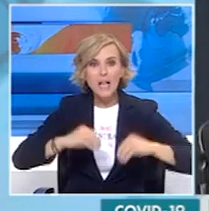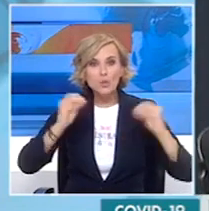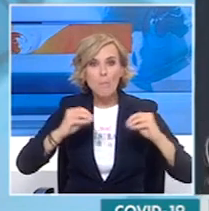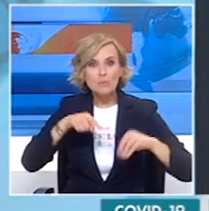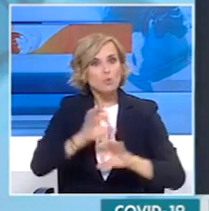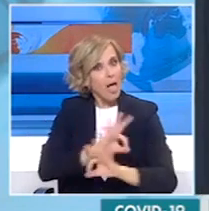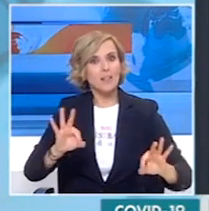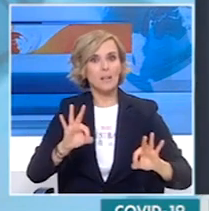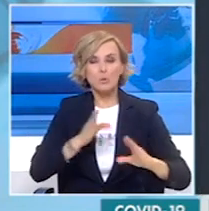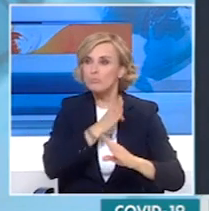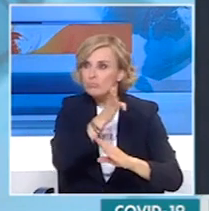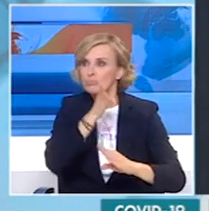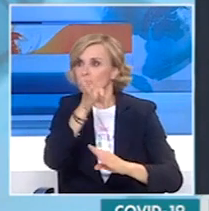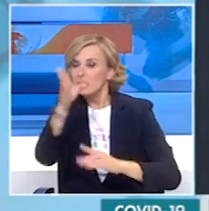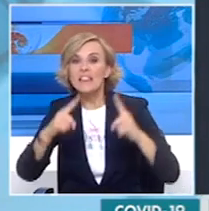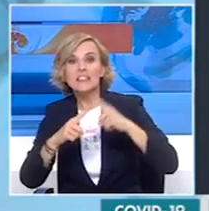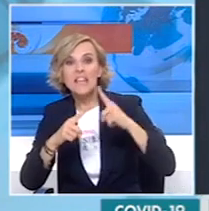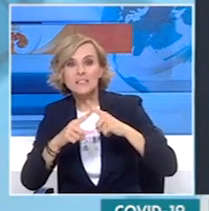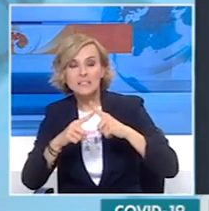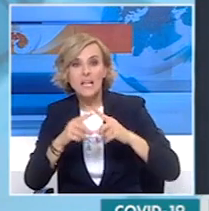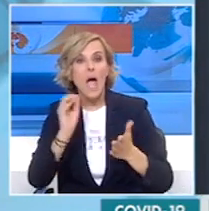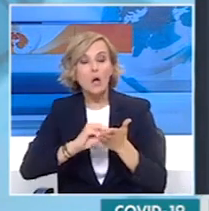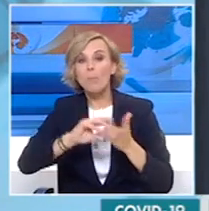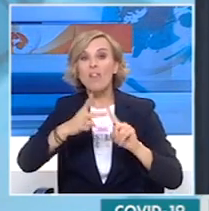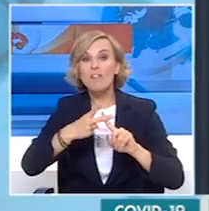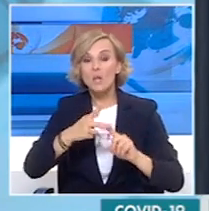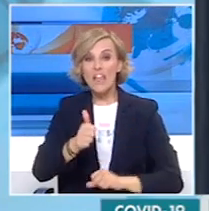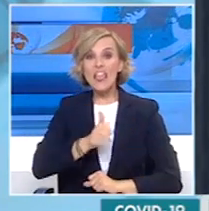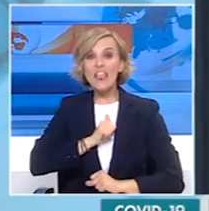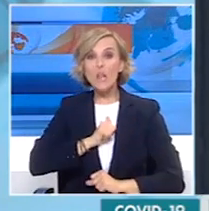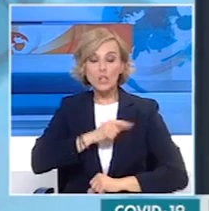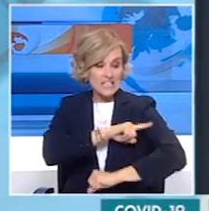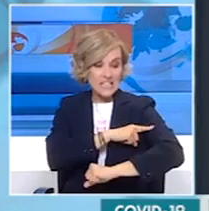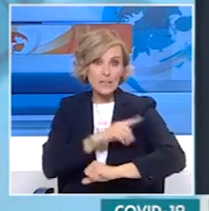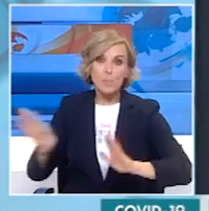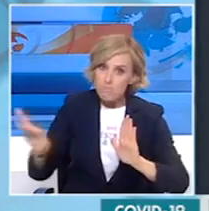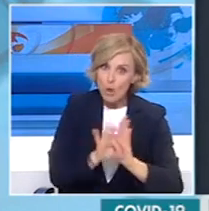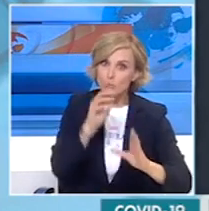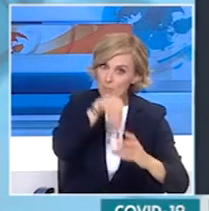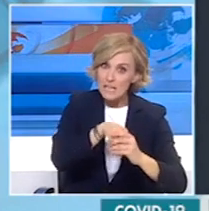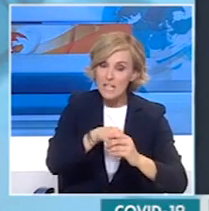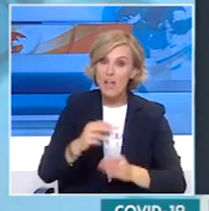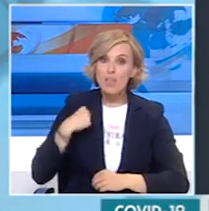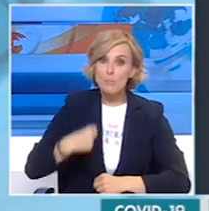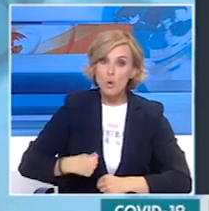εξέταση? Πότε αναμένουμε τους πρώτους ιδιώτες γιατρούς να ενεργοποιηθούν για κατοίκον επισκέψεις?